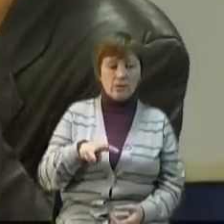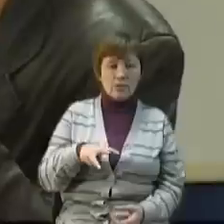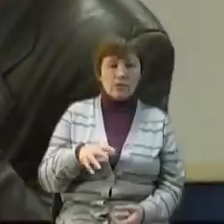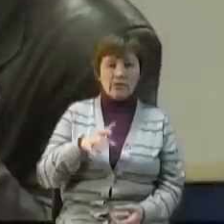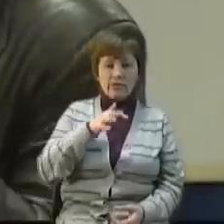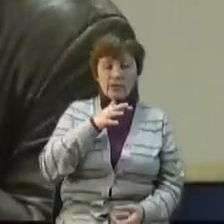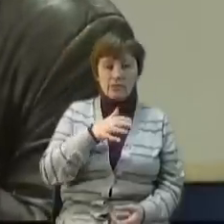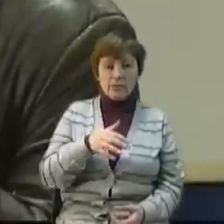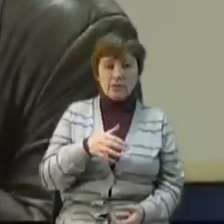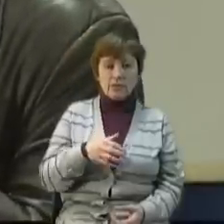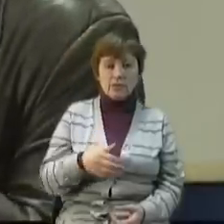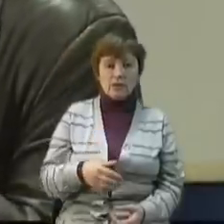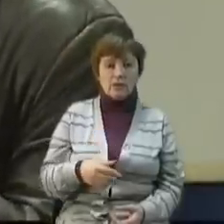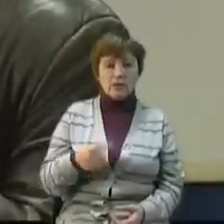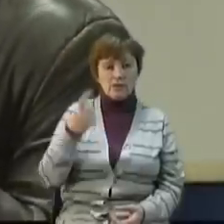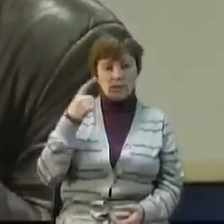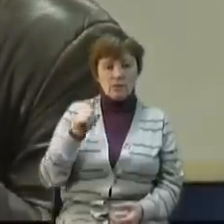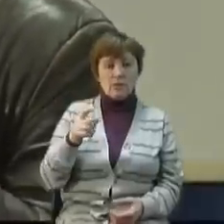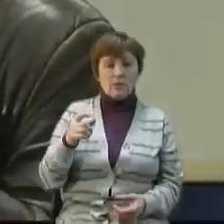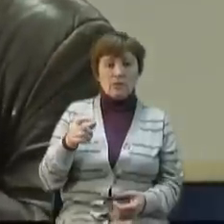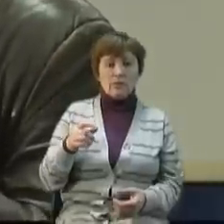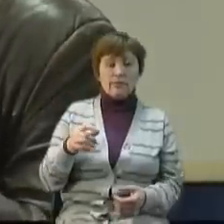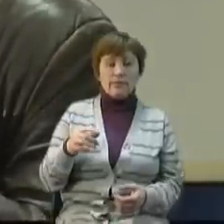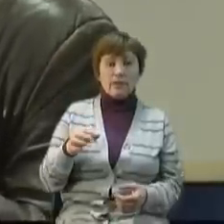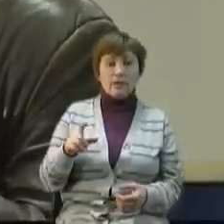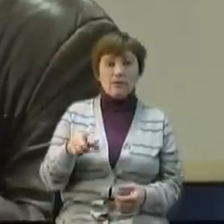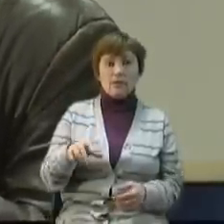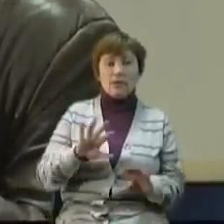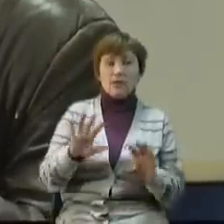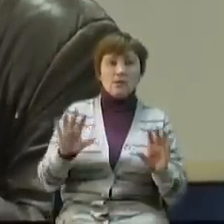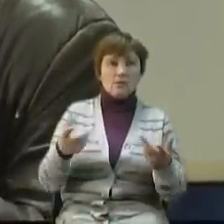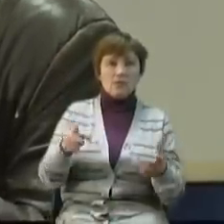знаете, братья и сестры, я понимаю, что мы не случайно на этом месте.